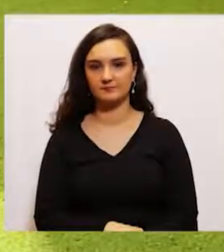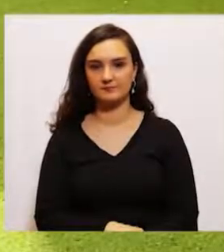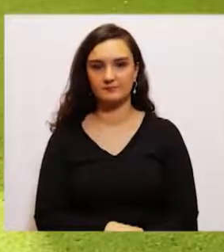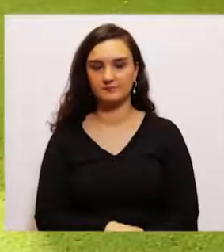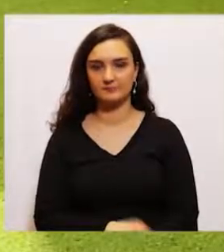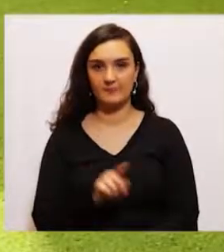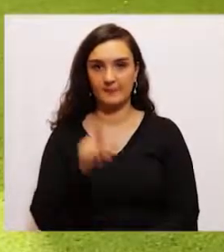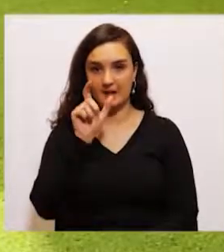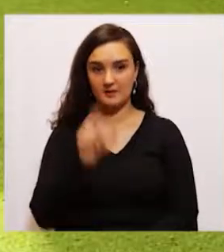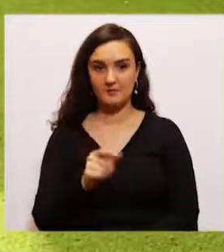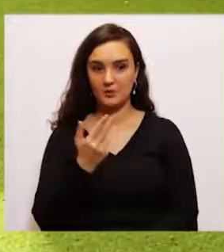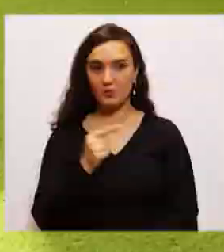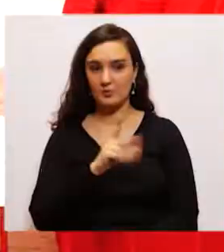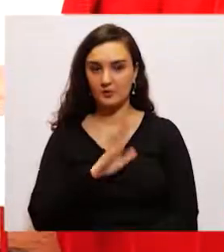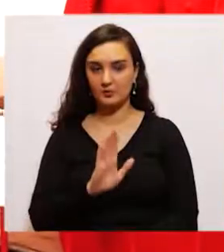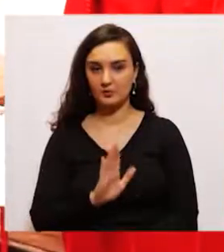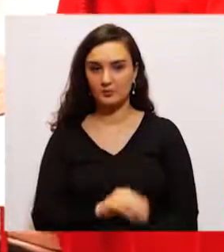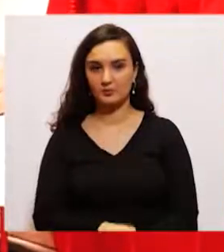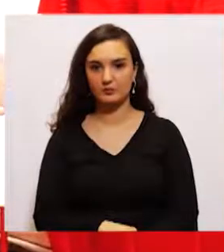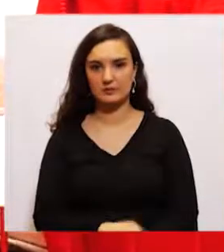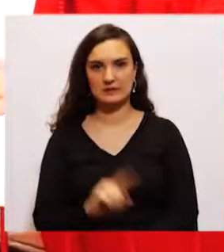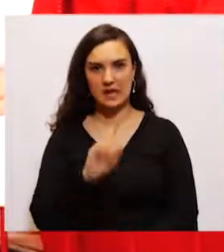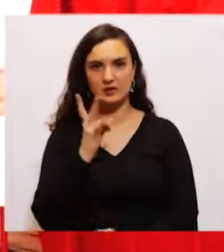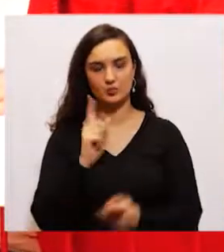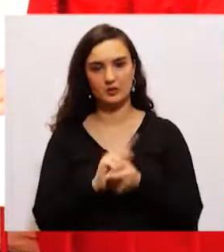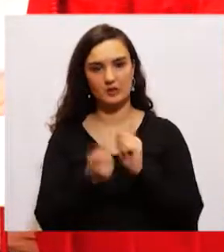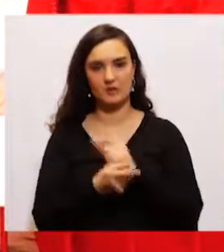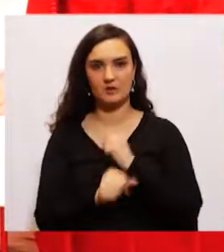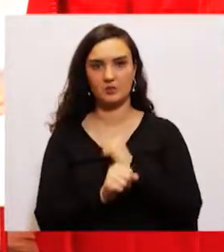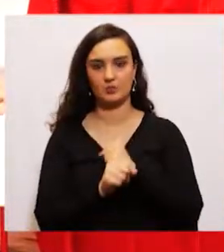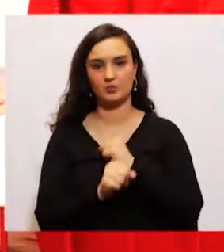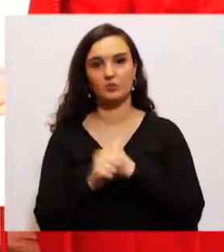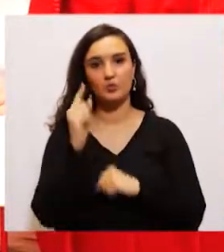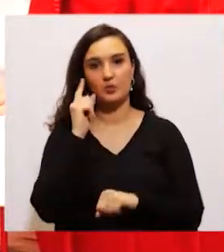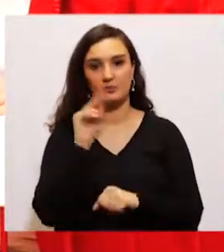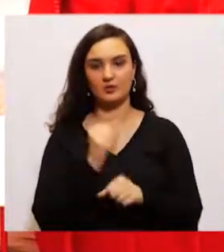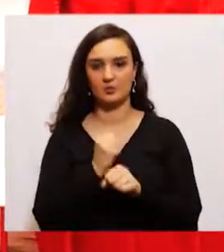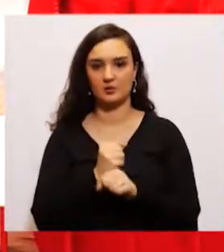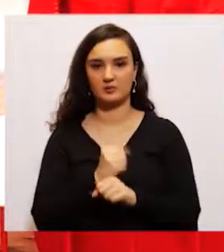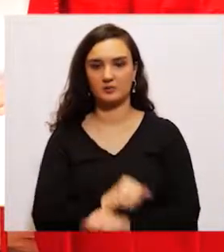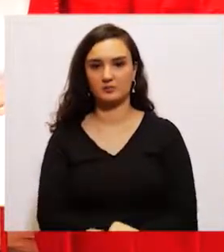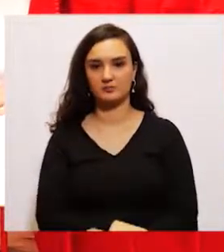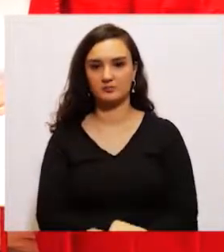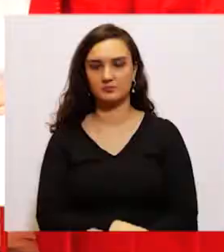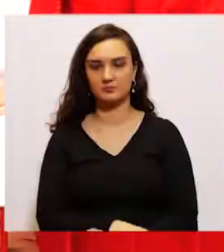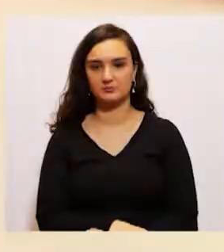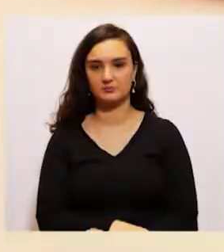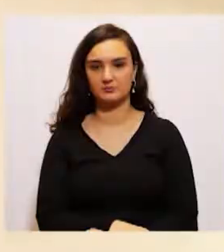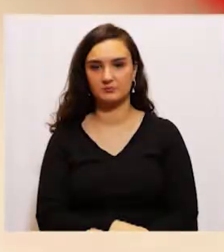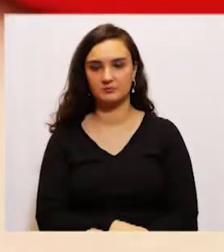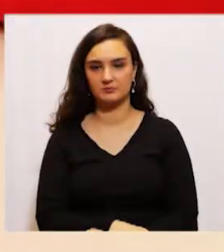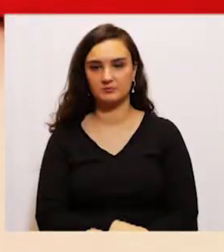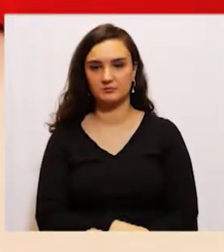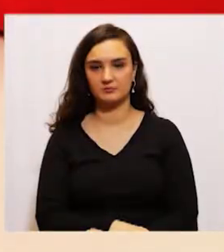ეს ადამიანი ხო არ იყოს? ან რაღაცად უნდა გადავაკეთოთ. მიდი ყურები გაუკეთე. ეგ თავია?